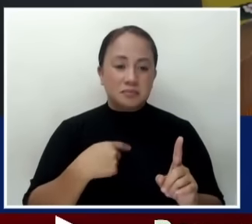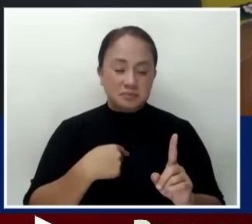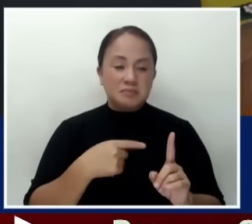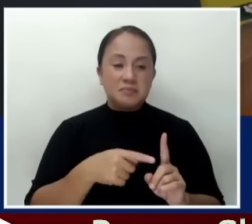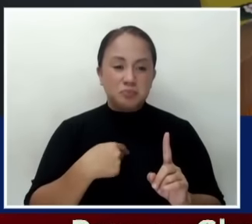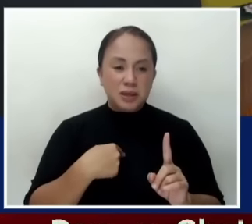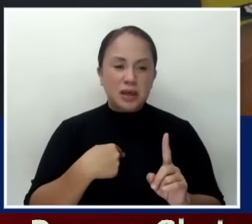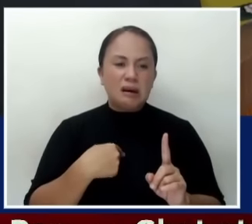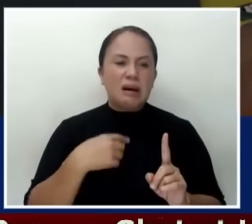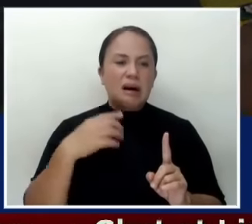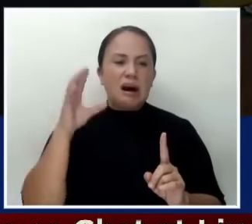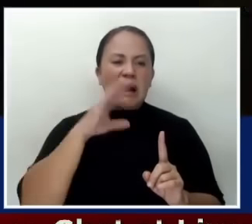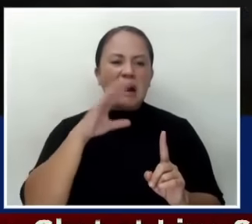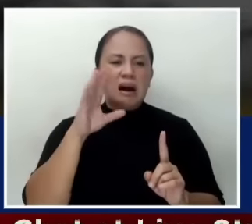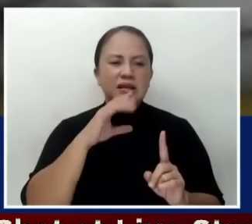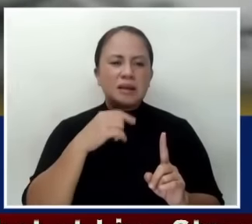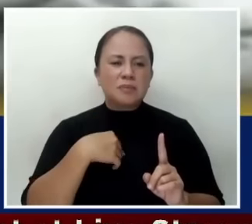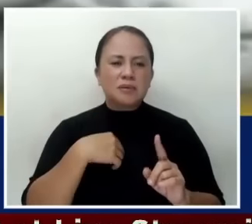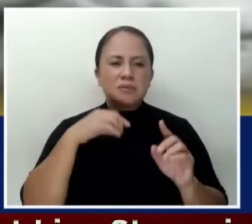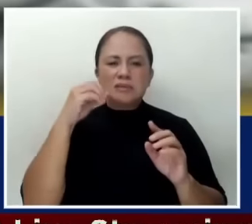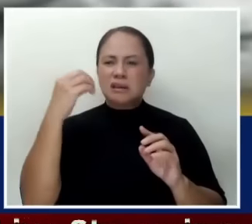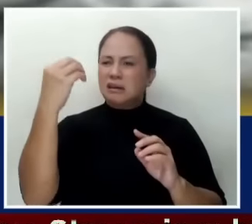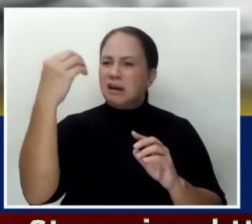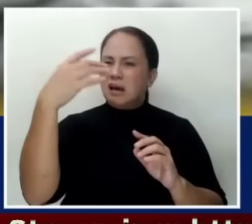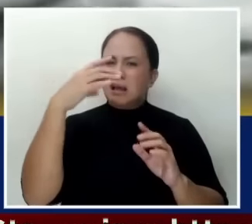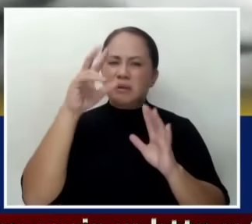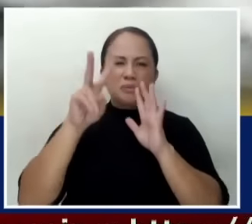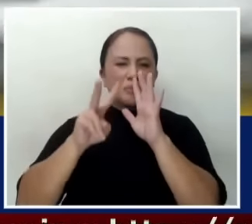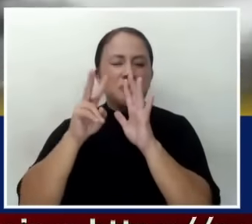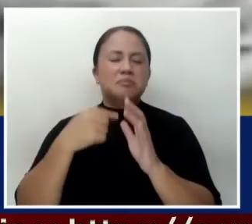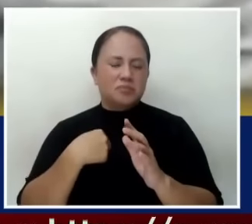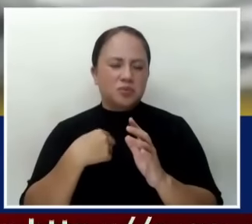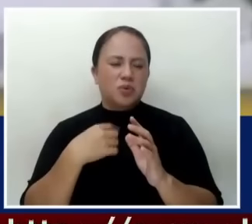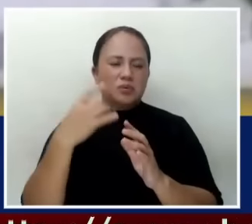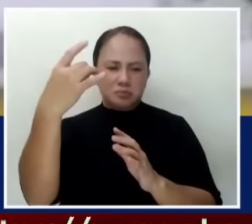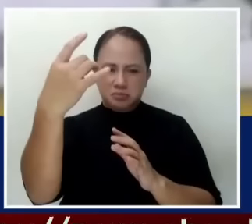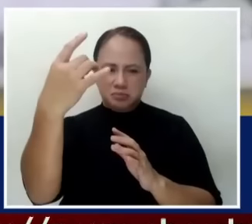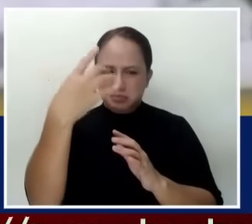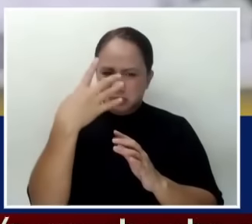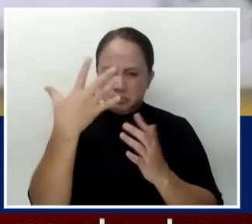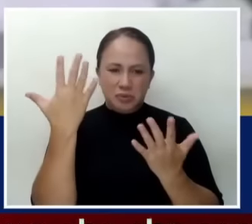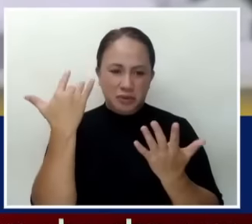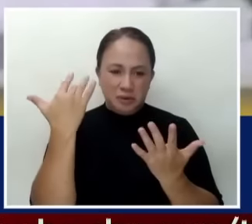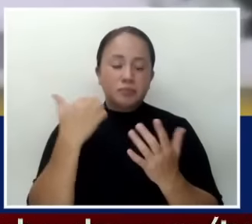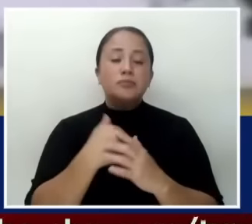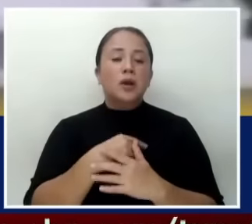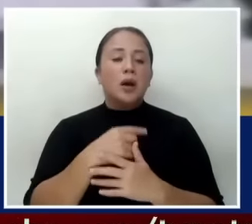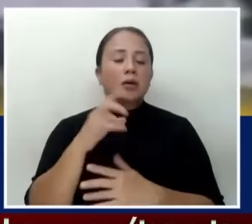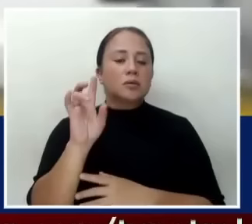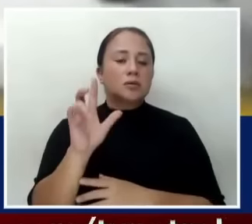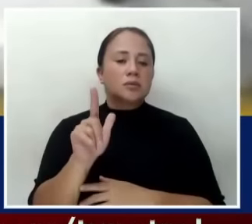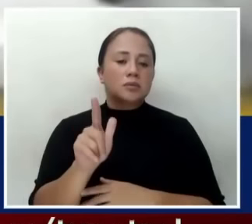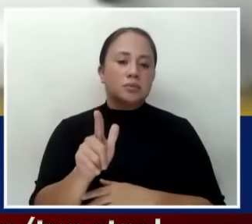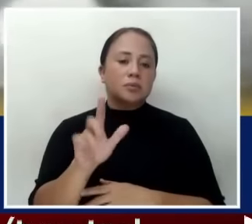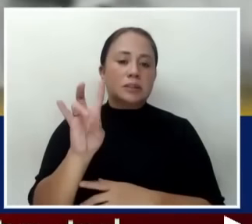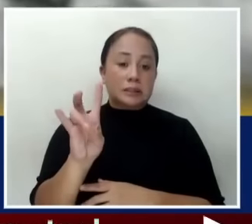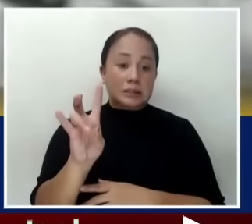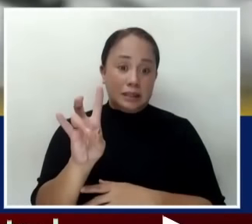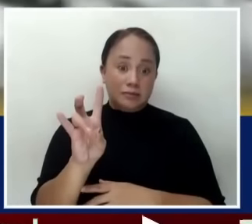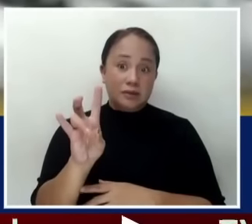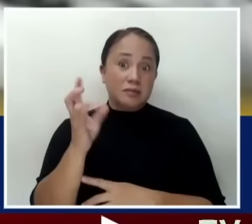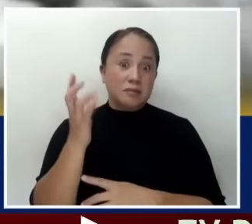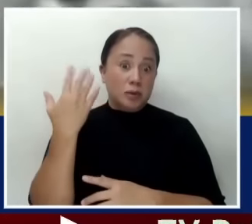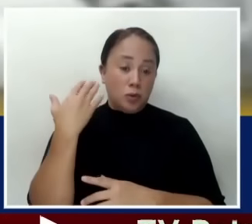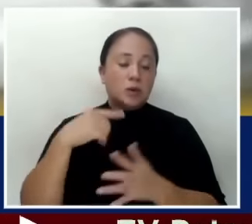ako ng ilaw, yung camera, yung ganun. Symphony na! It's yours, it's called Symphony. 17 taong gulang noon si Gina Pareño nang